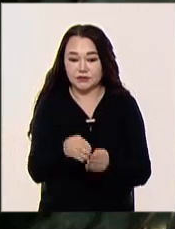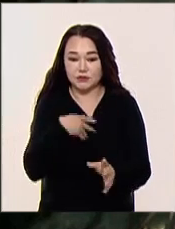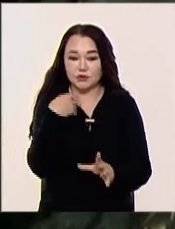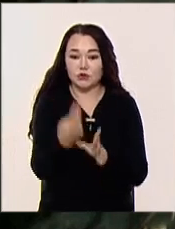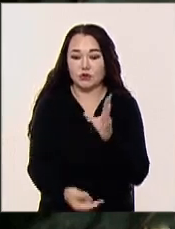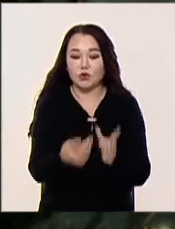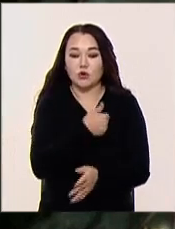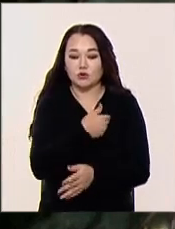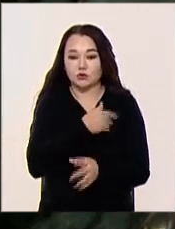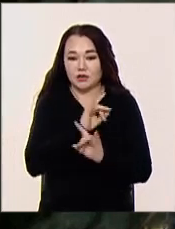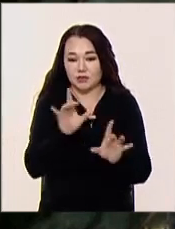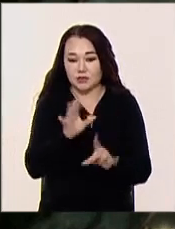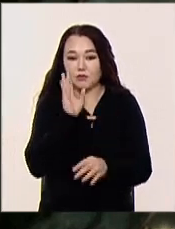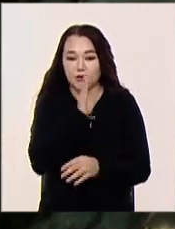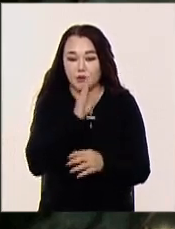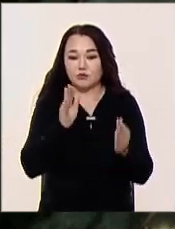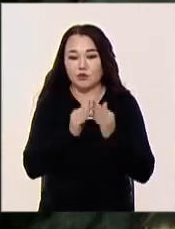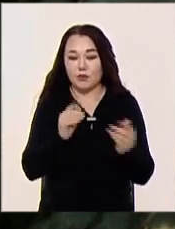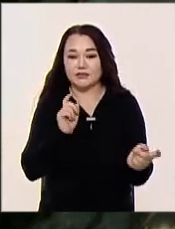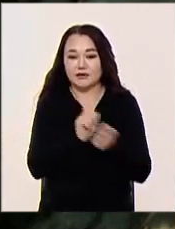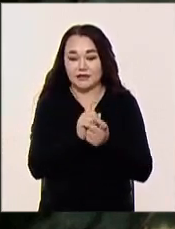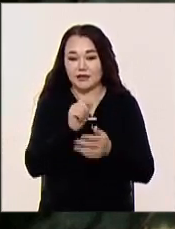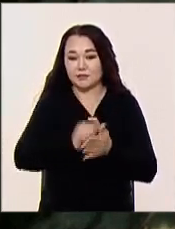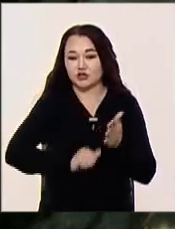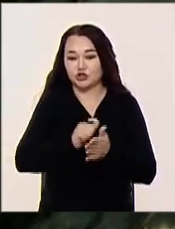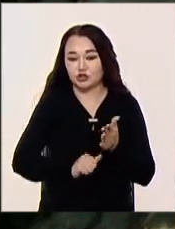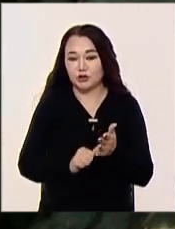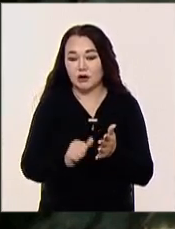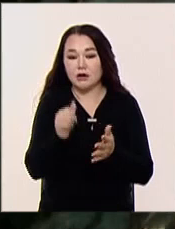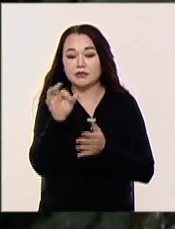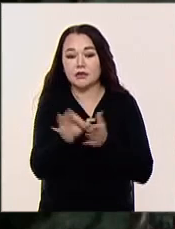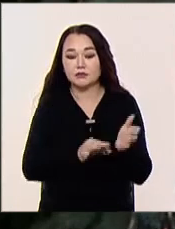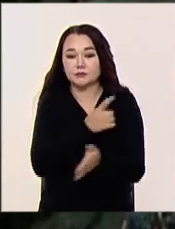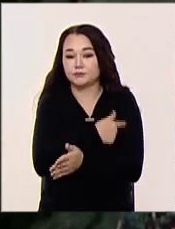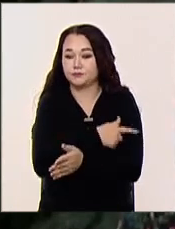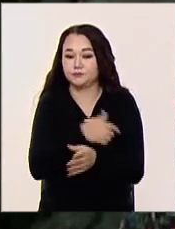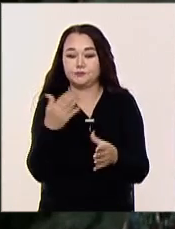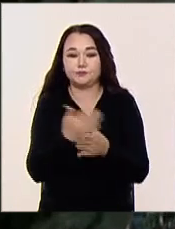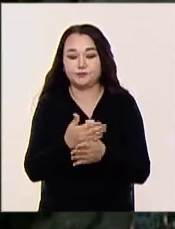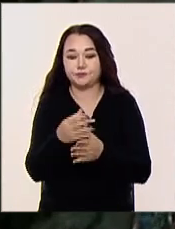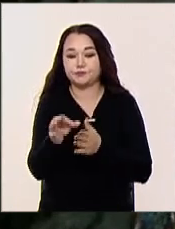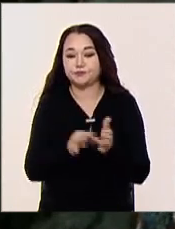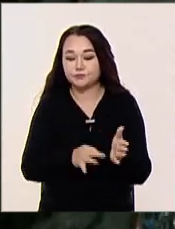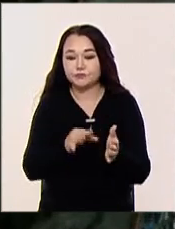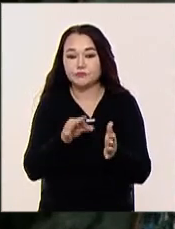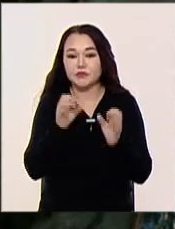келіп еді деді. Сол үйдегі бір жанжалдардың салдарынан бірден медициналық көмек шақыртып, оны арнайы